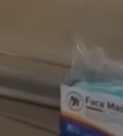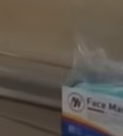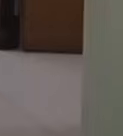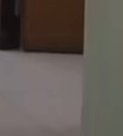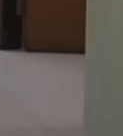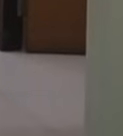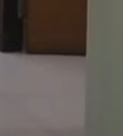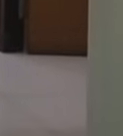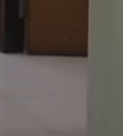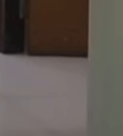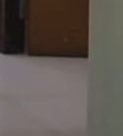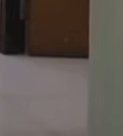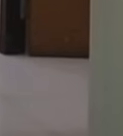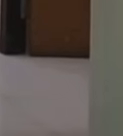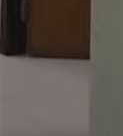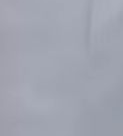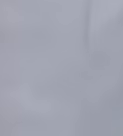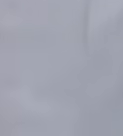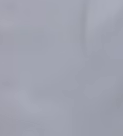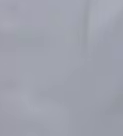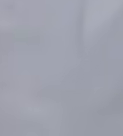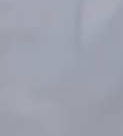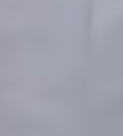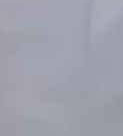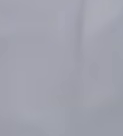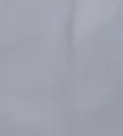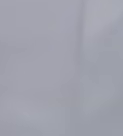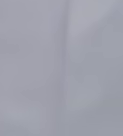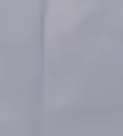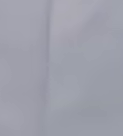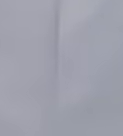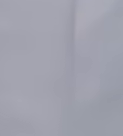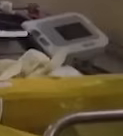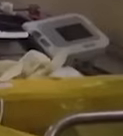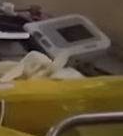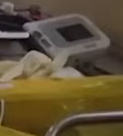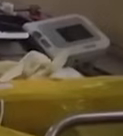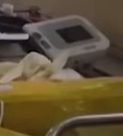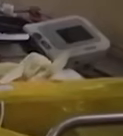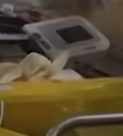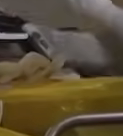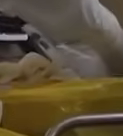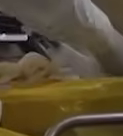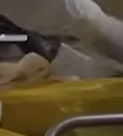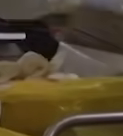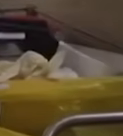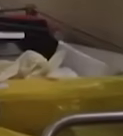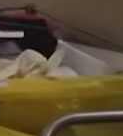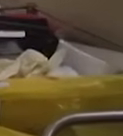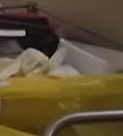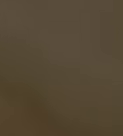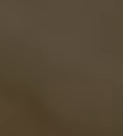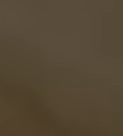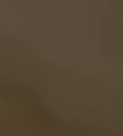diantaranya meninggal dunia. Sementara di Tangerang, Banten, 3 pasien terkonfirmasi COVID-19 dan dirawat di Rumah Sakit Umum